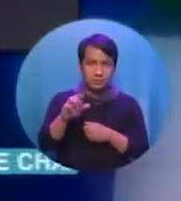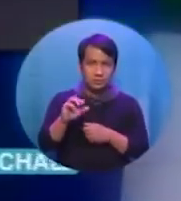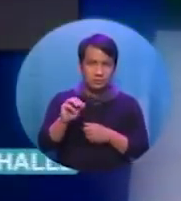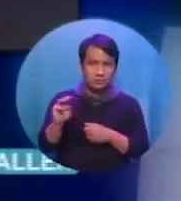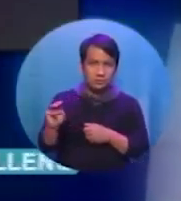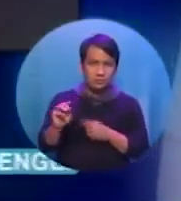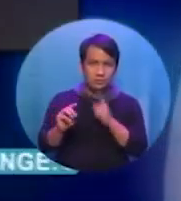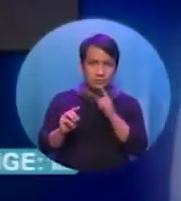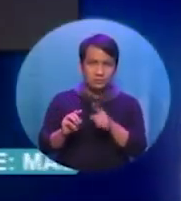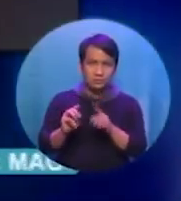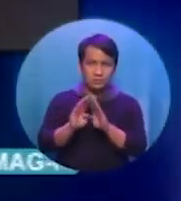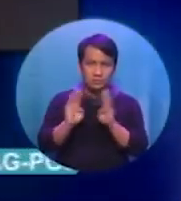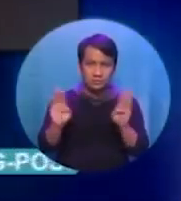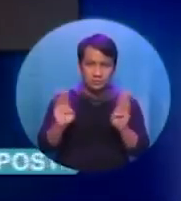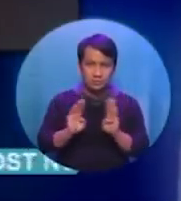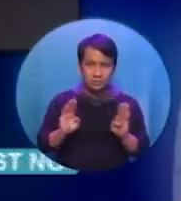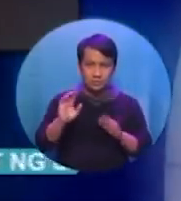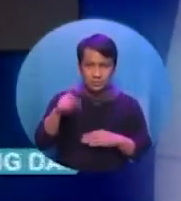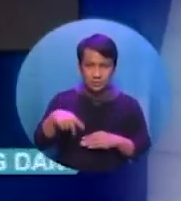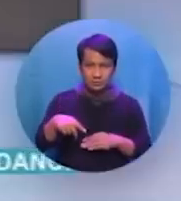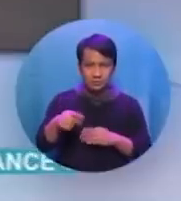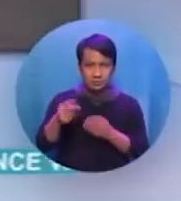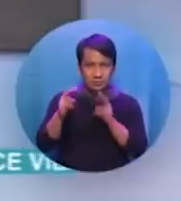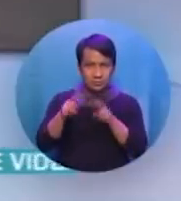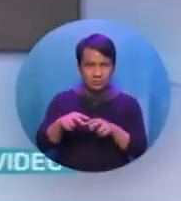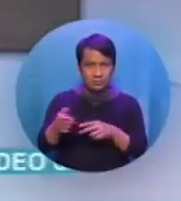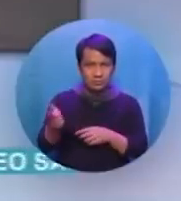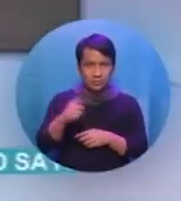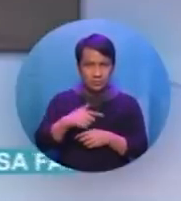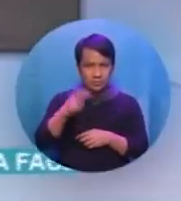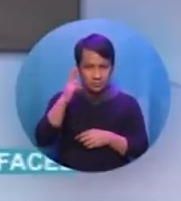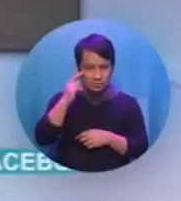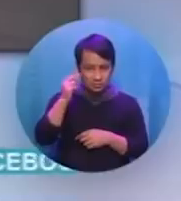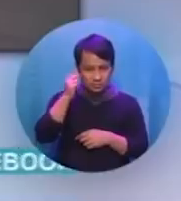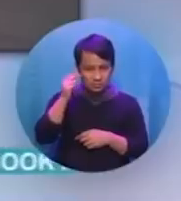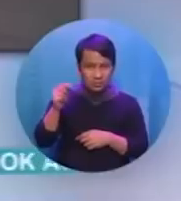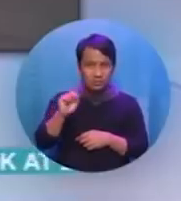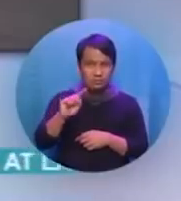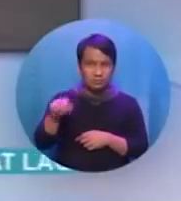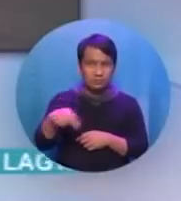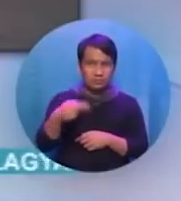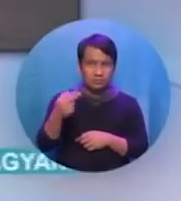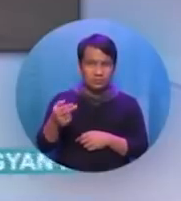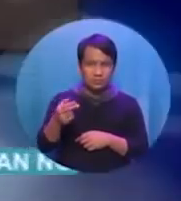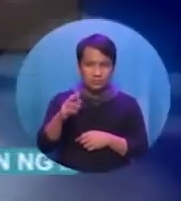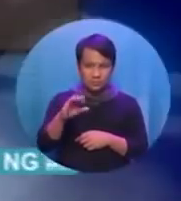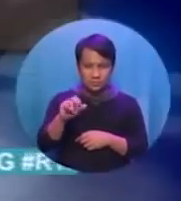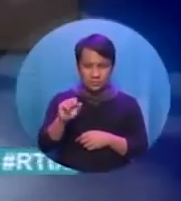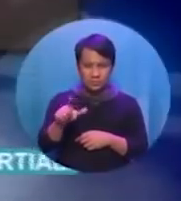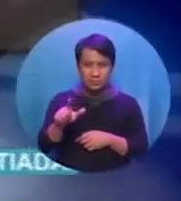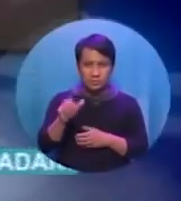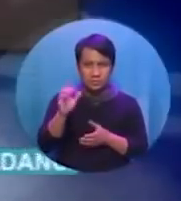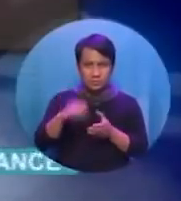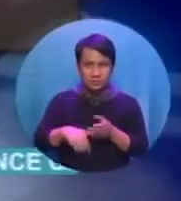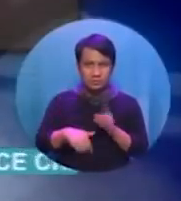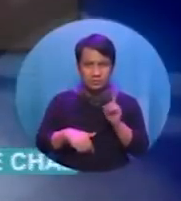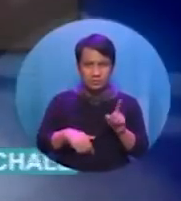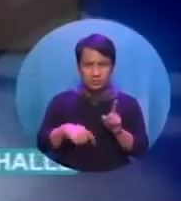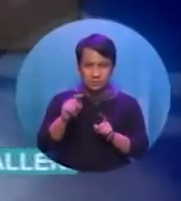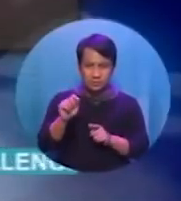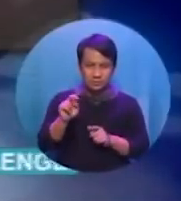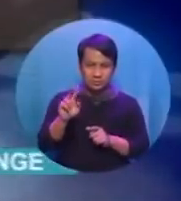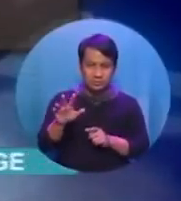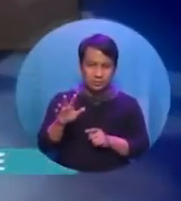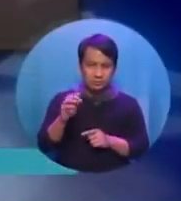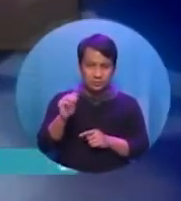rafitoolforaction@gmail.com. Siguraduhin bukas ang inyong cellphone kapag tumutok kayo dito sa Idol in Action sa 1PH Signal Channel 1 at sa TV5